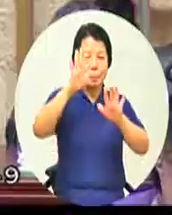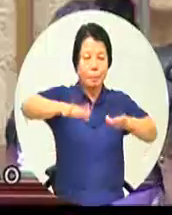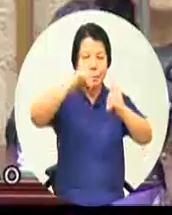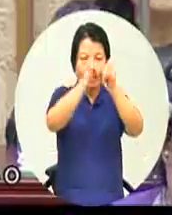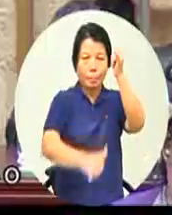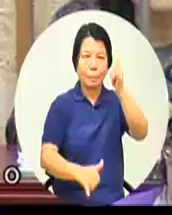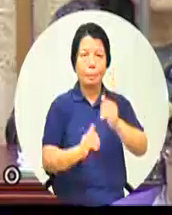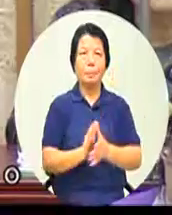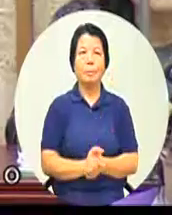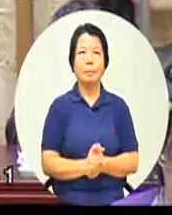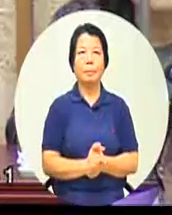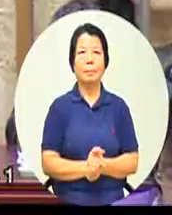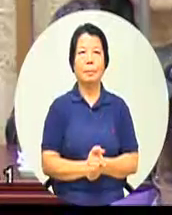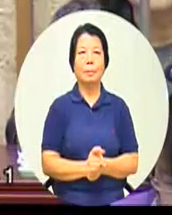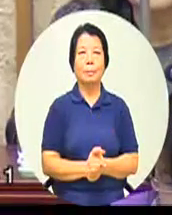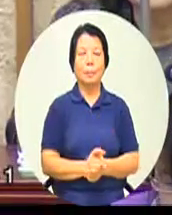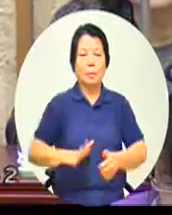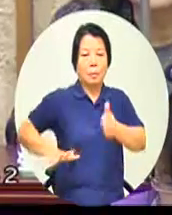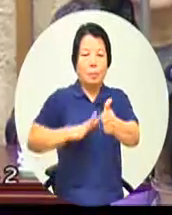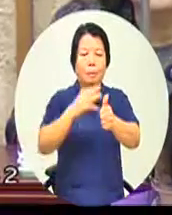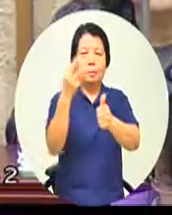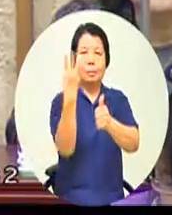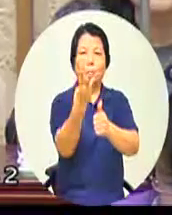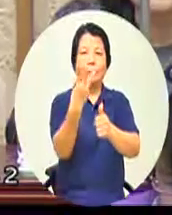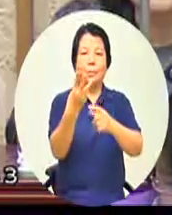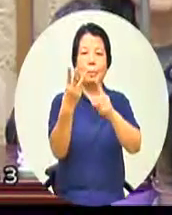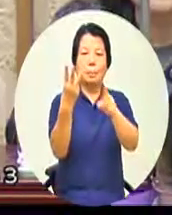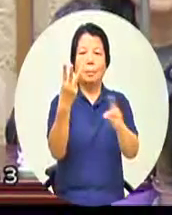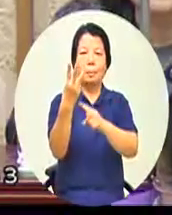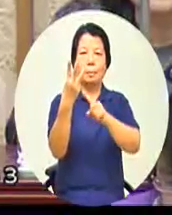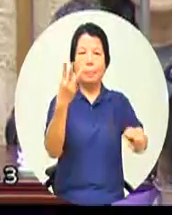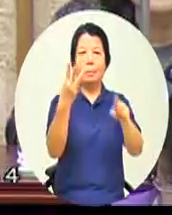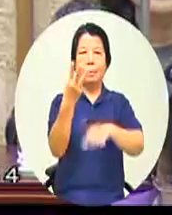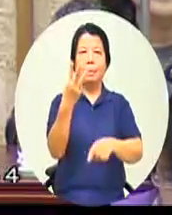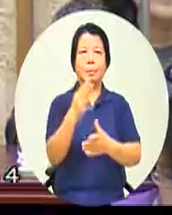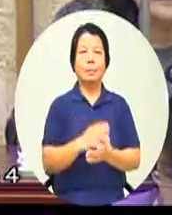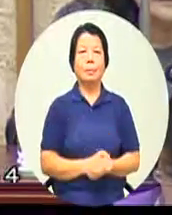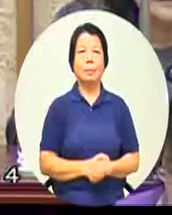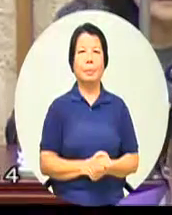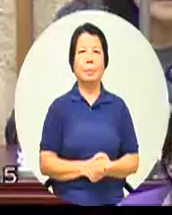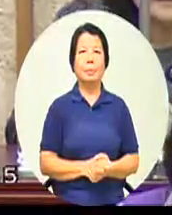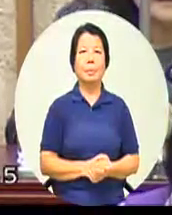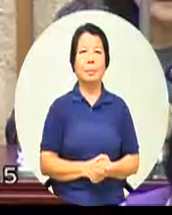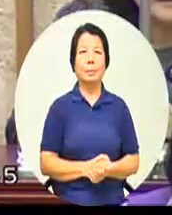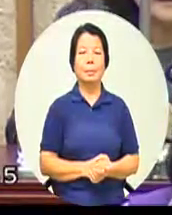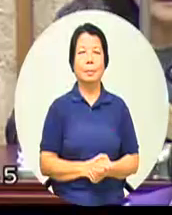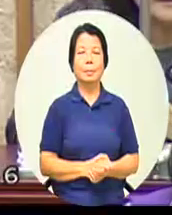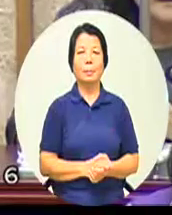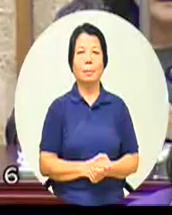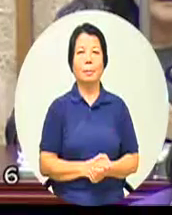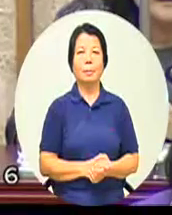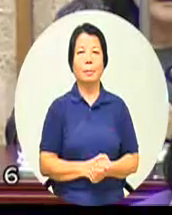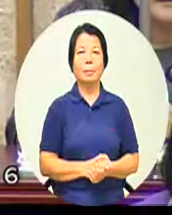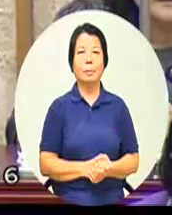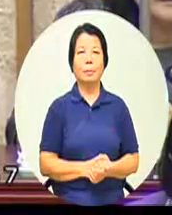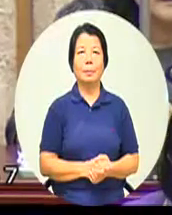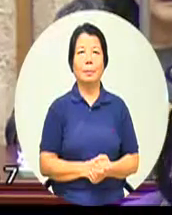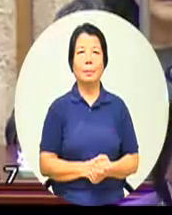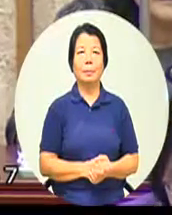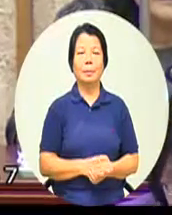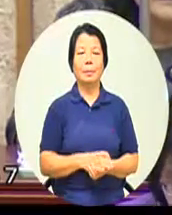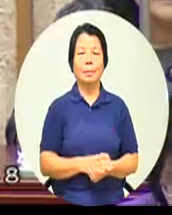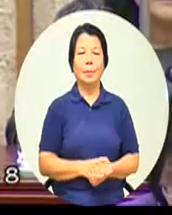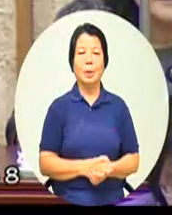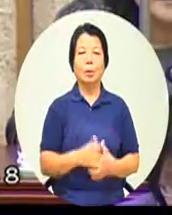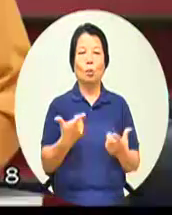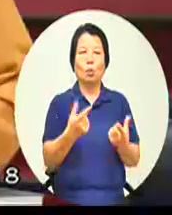抗日三大领袖，蒙索啦，国语对不对？ 塞德克巴莱。 蒙啦，我煞比诸葛